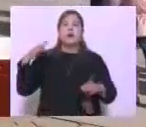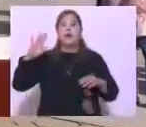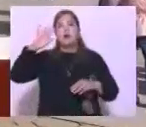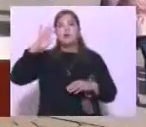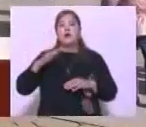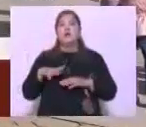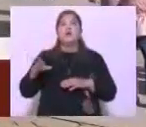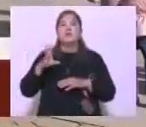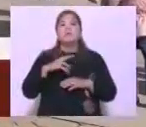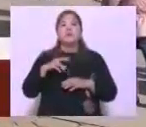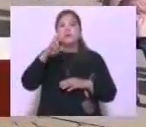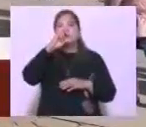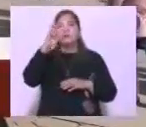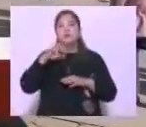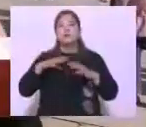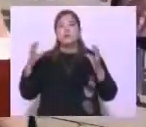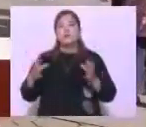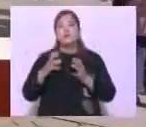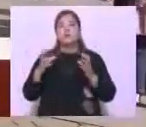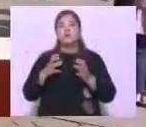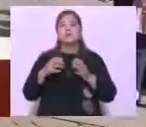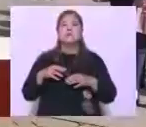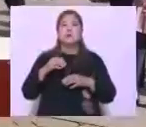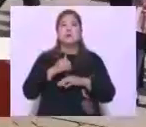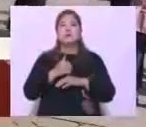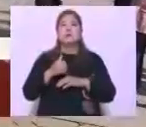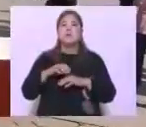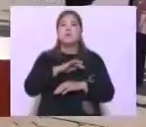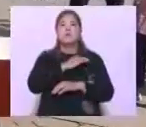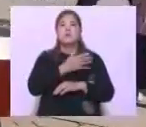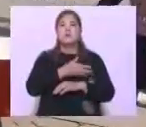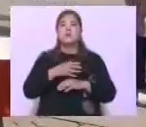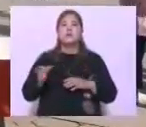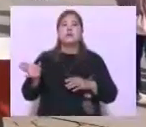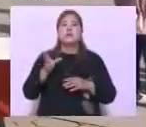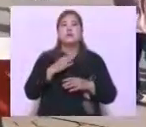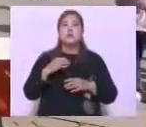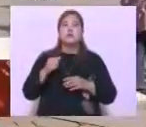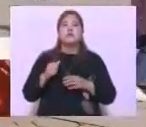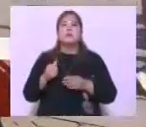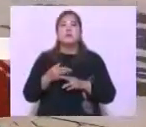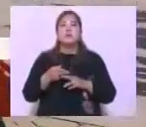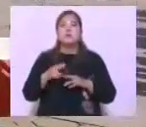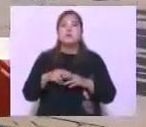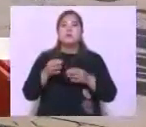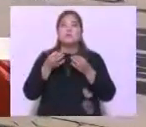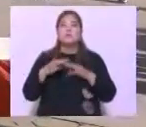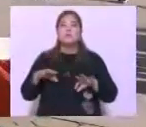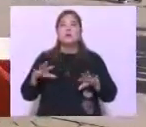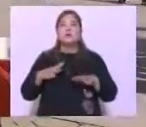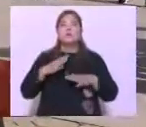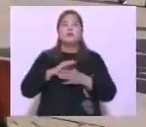государства защищает его суверенитет и независимость. Благодаря вооруженным силам наши границы на замке. От армии зависит спокойствие граждан